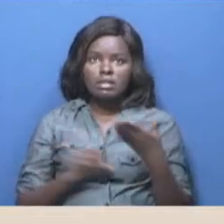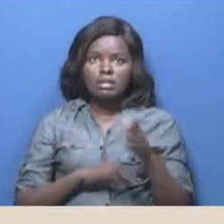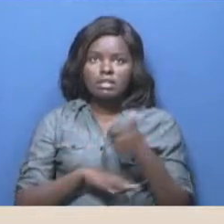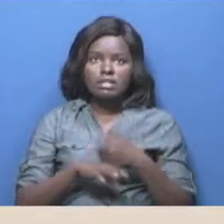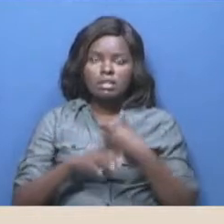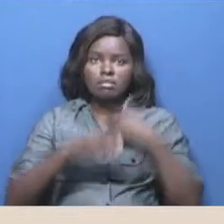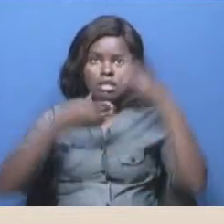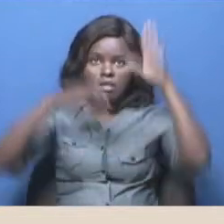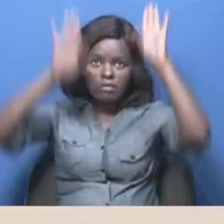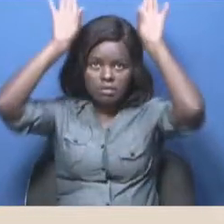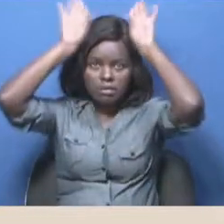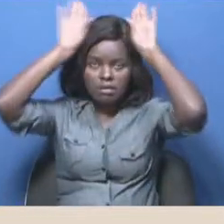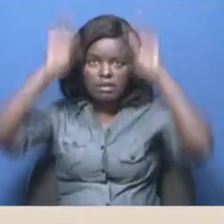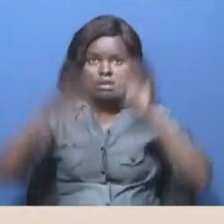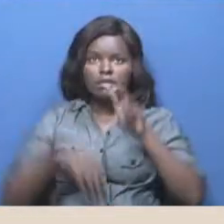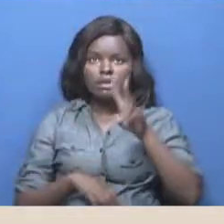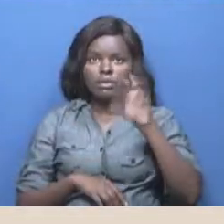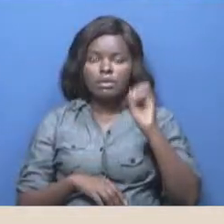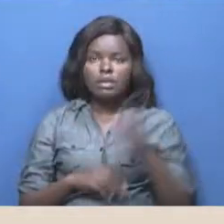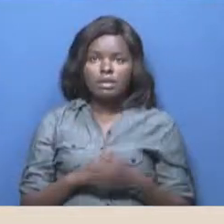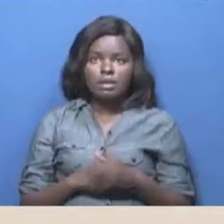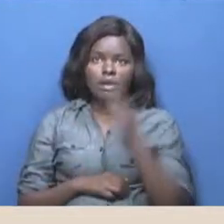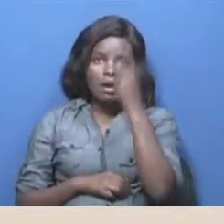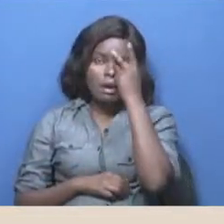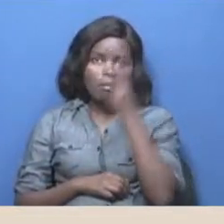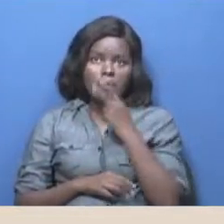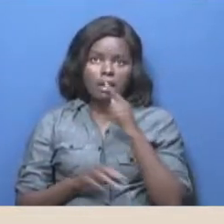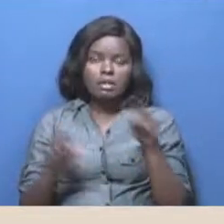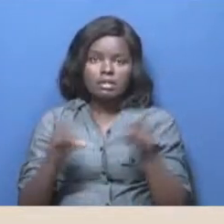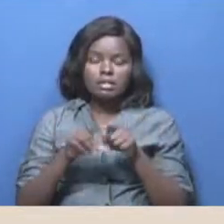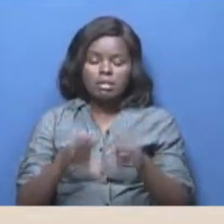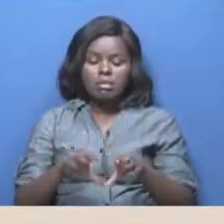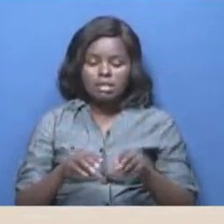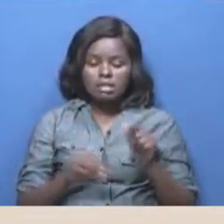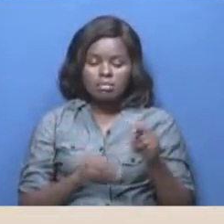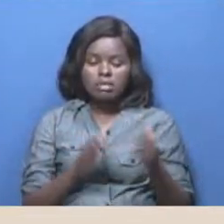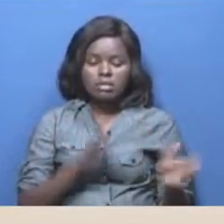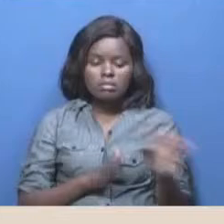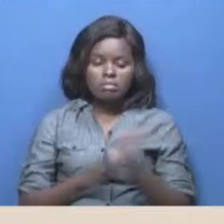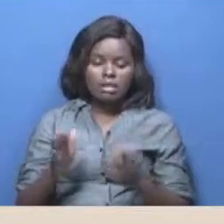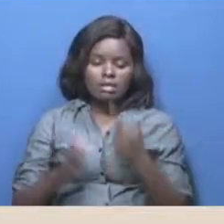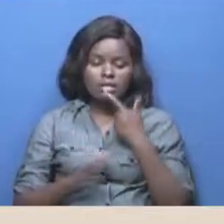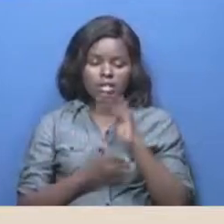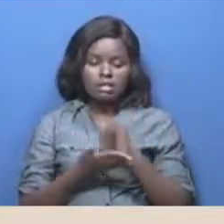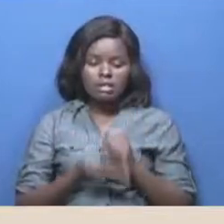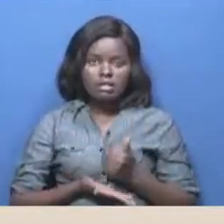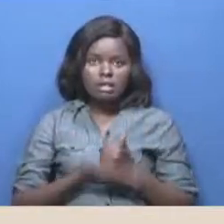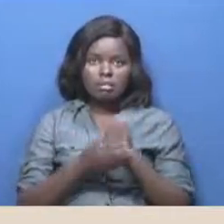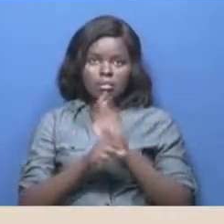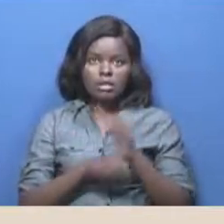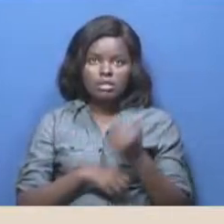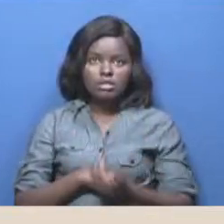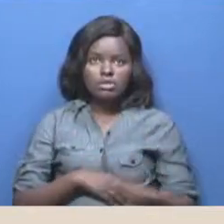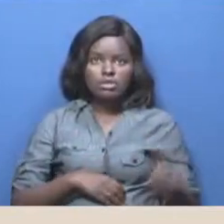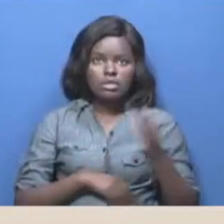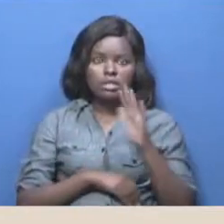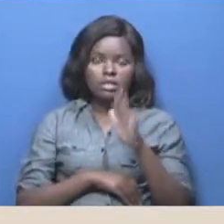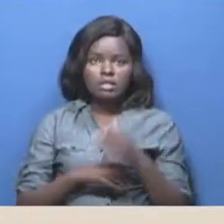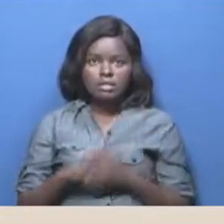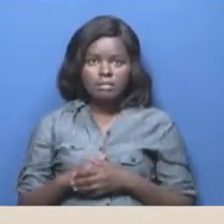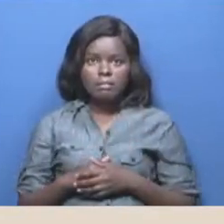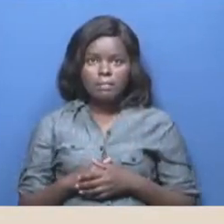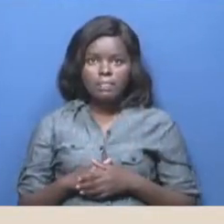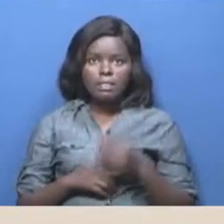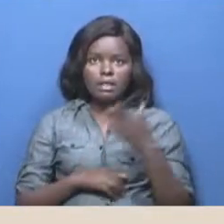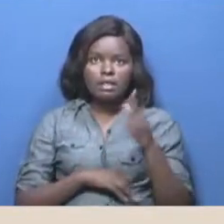mbũkũ 20. Aciari nao nĩ mahĩmbĩirie mũbango ũcio makiuga nĩ ũteithĩtie ciana ciao, makĩria